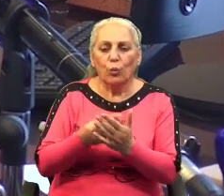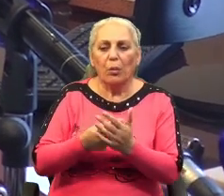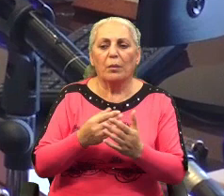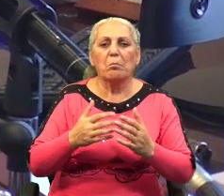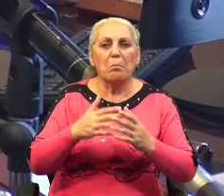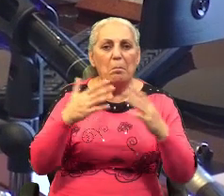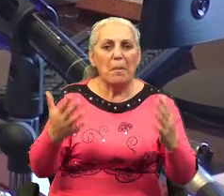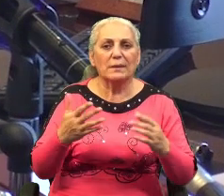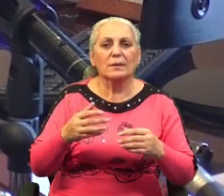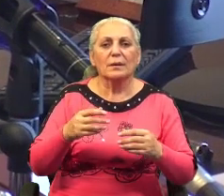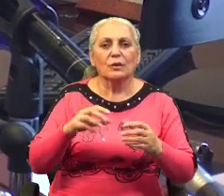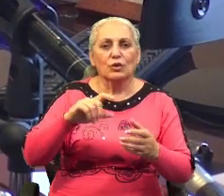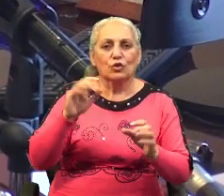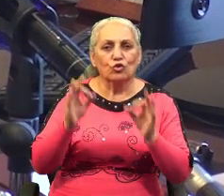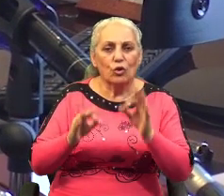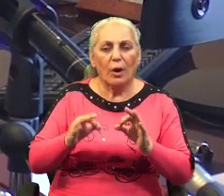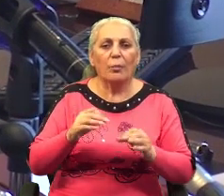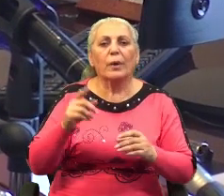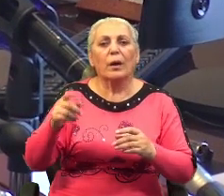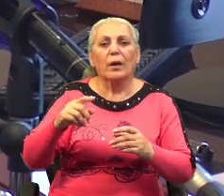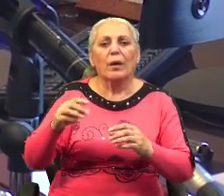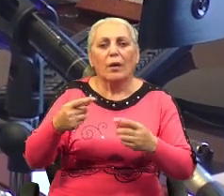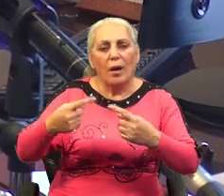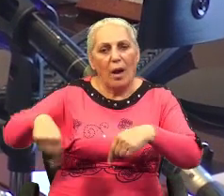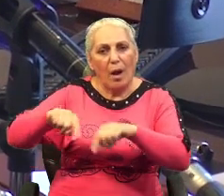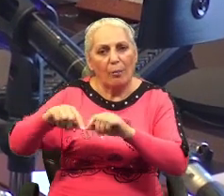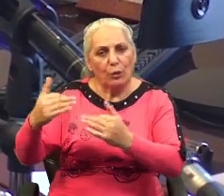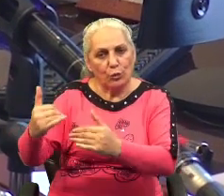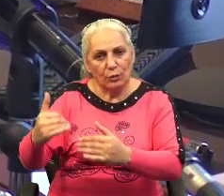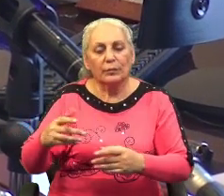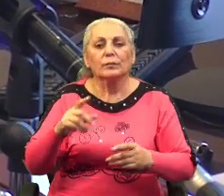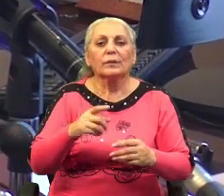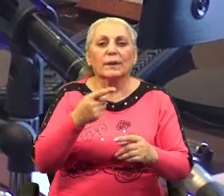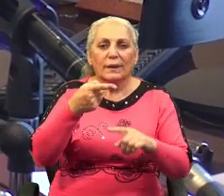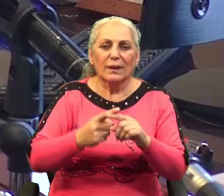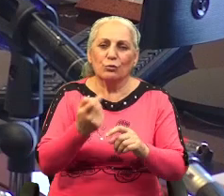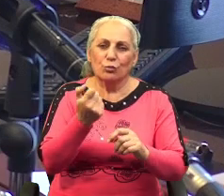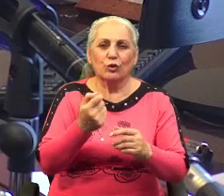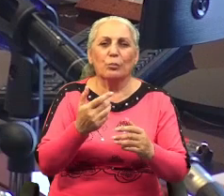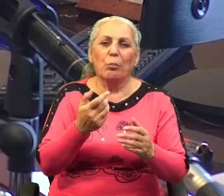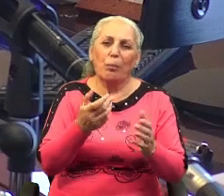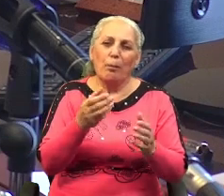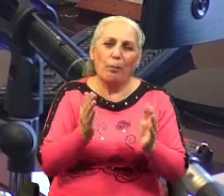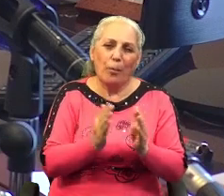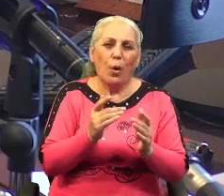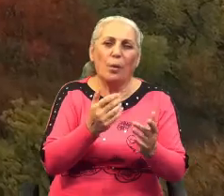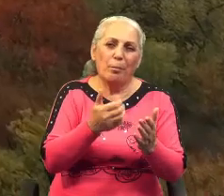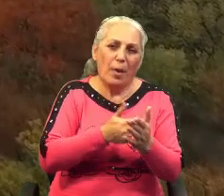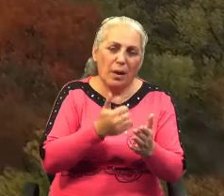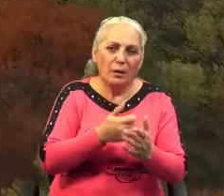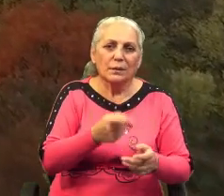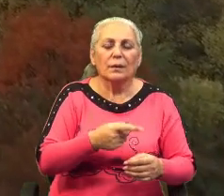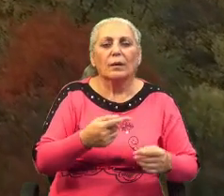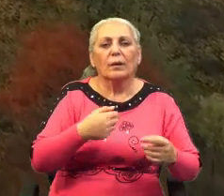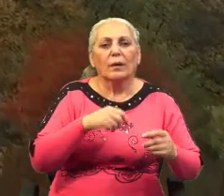մասը համայնքի միջոցներից են և կեսից մի փոքր պակաս կառավարությունն է տրամադրել։